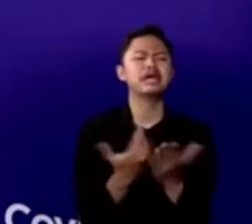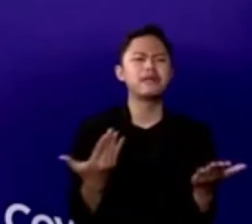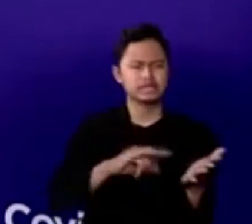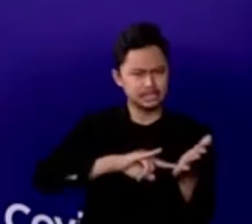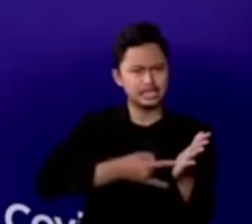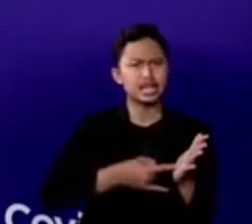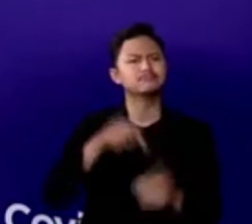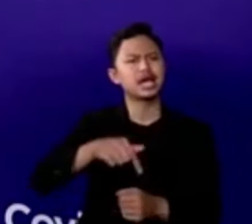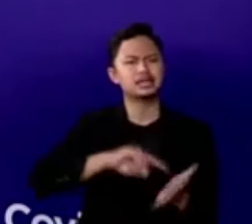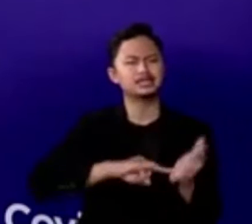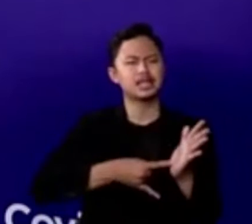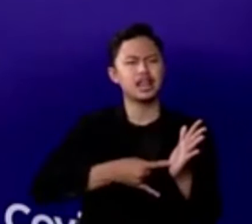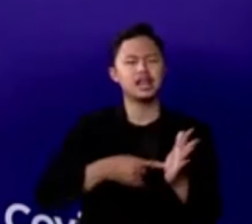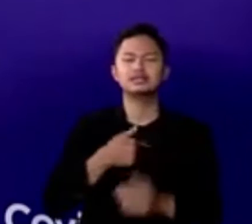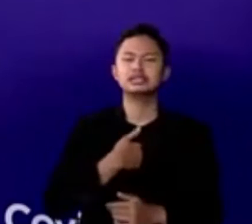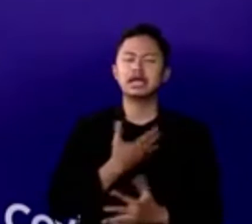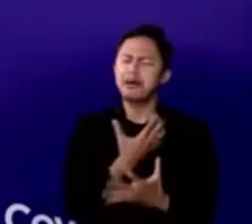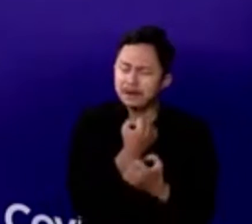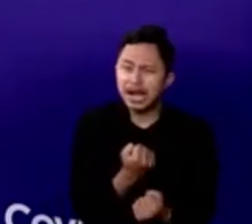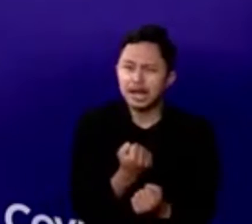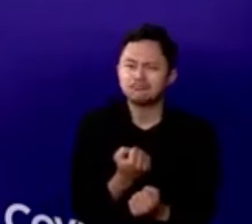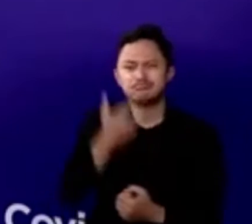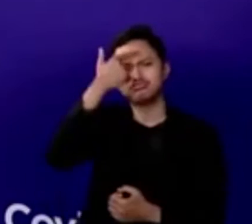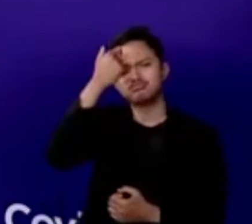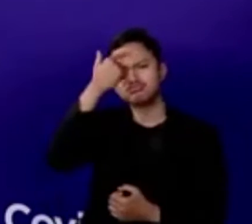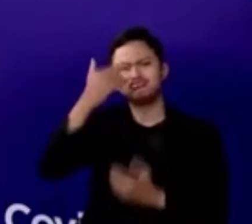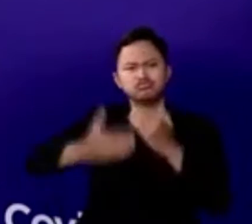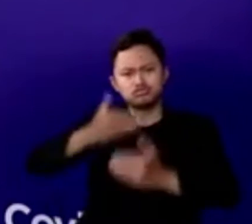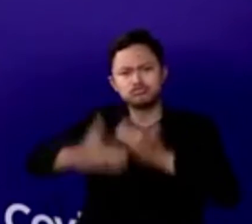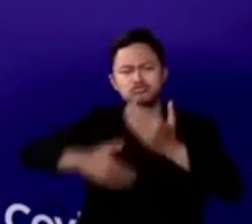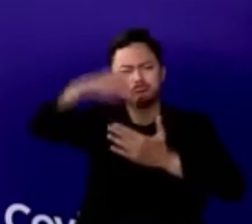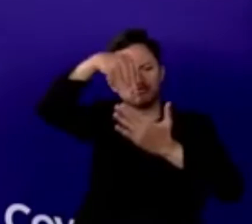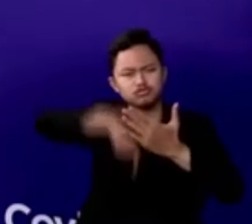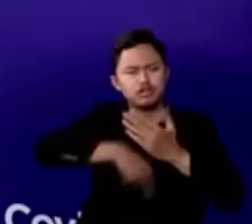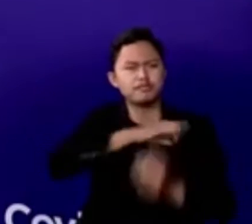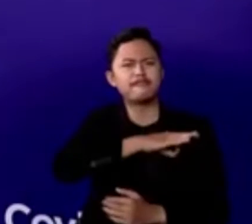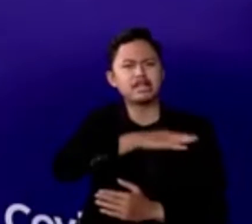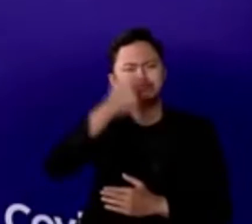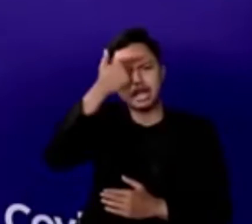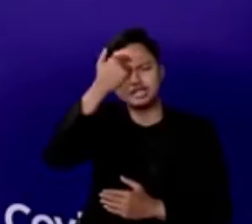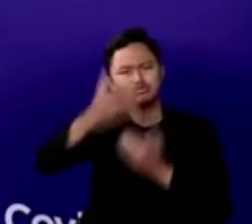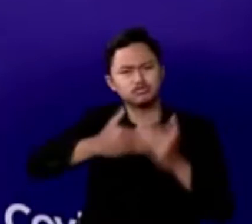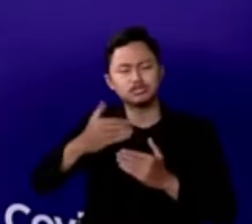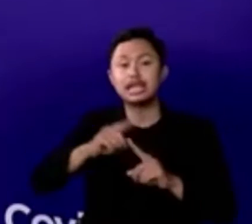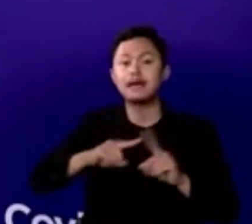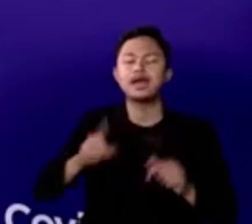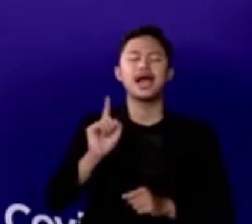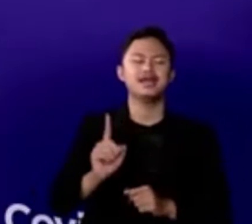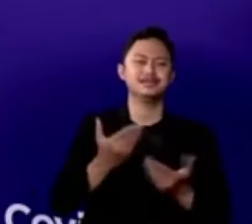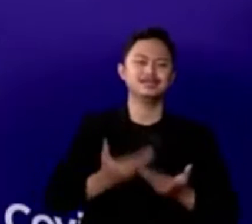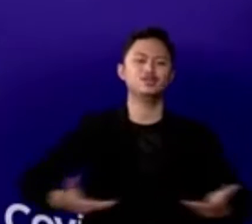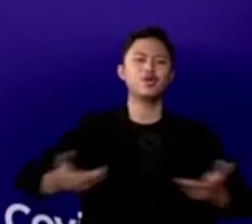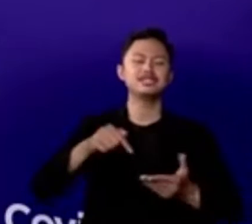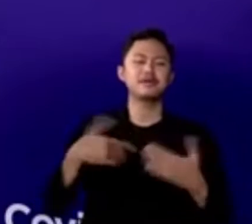dan saya sih Berharap memang kita terus mempelajari terus memanfaatkan tetapi memang ada kondisi kekinian